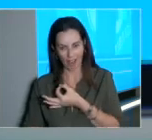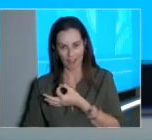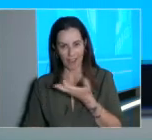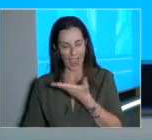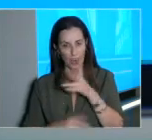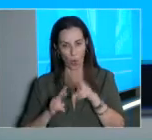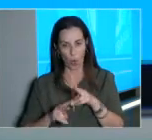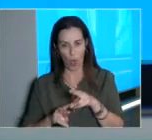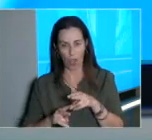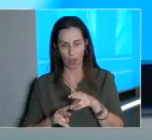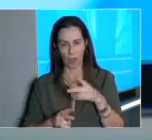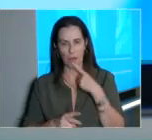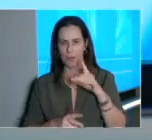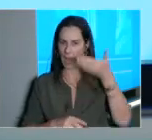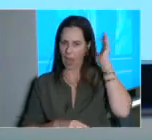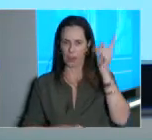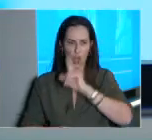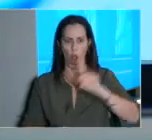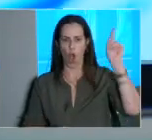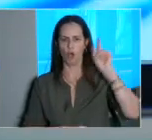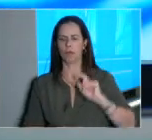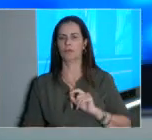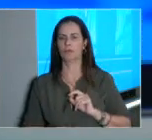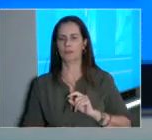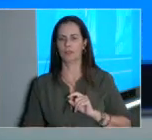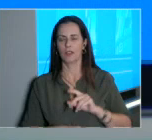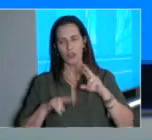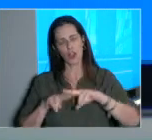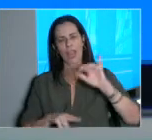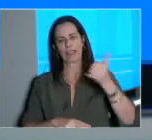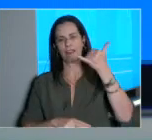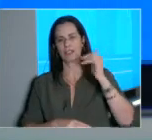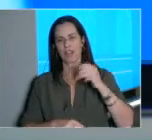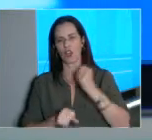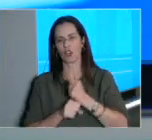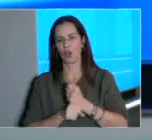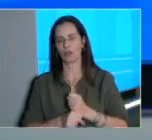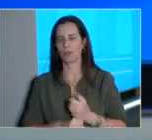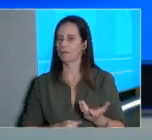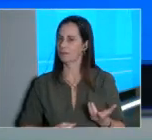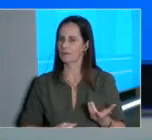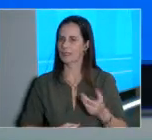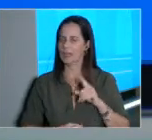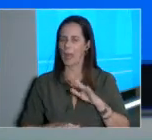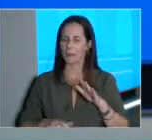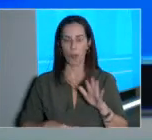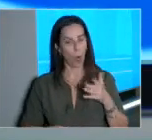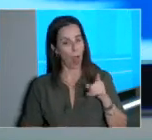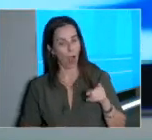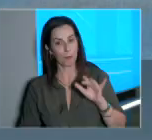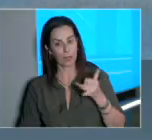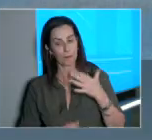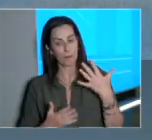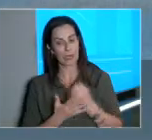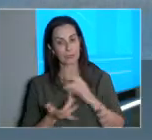איך תוכלו לשבת איתו, ואז אומרים לפיד, אנחנו לא יכולים לשבת, והשאר צריכים לעשות את העבודה. זאת אומרת, הם... אגב, יכול להיות שהם